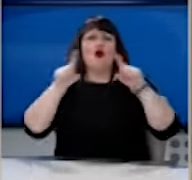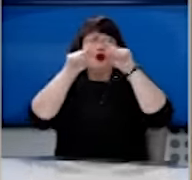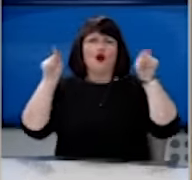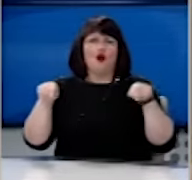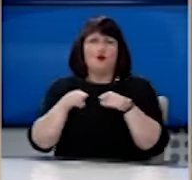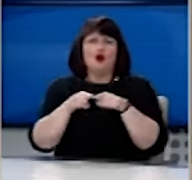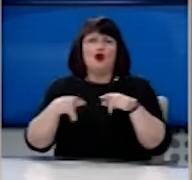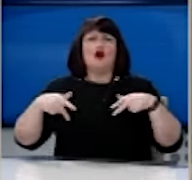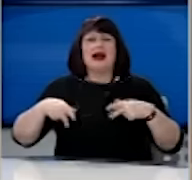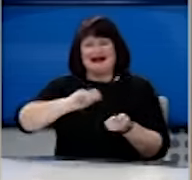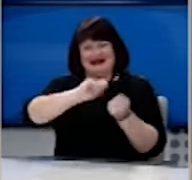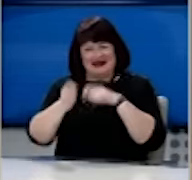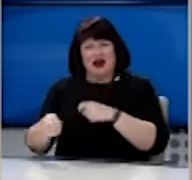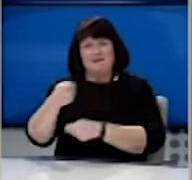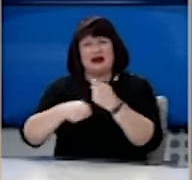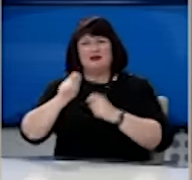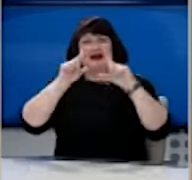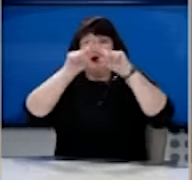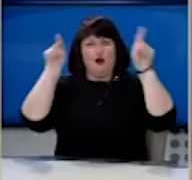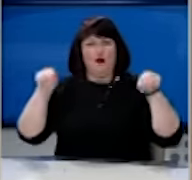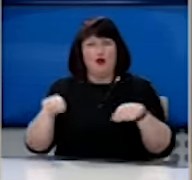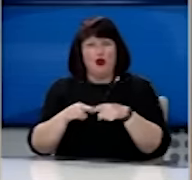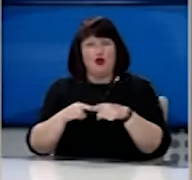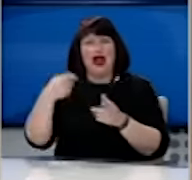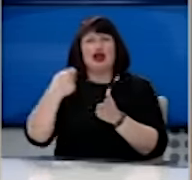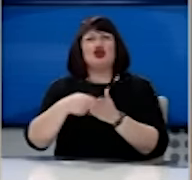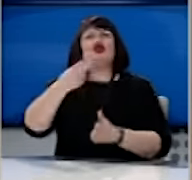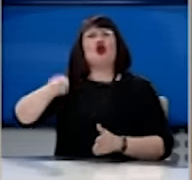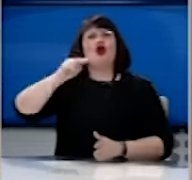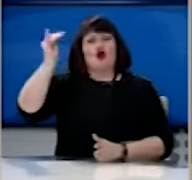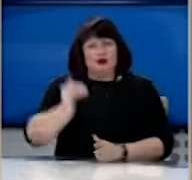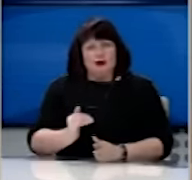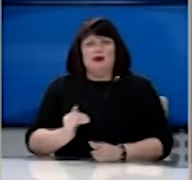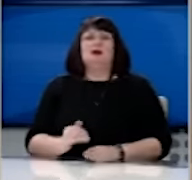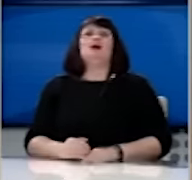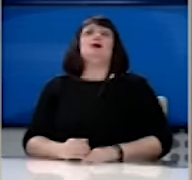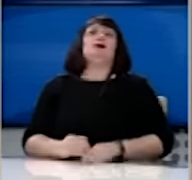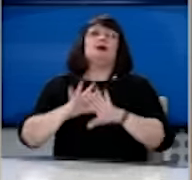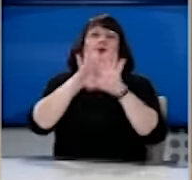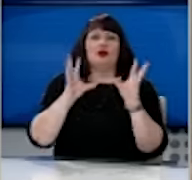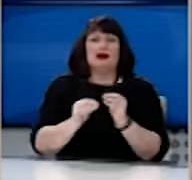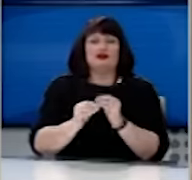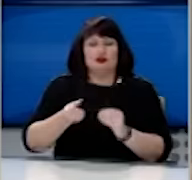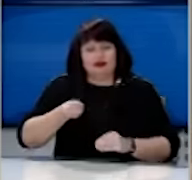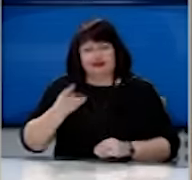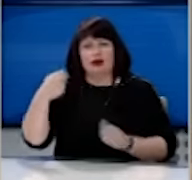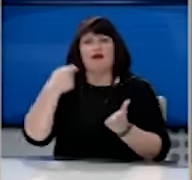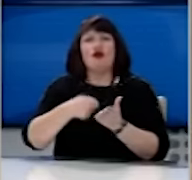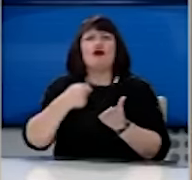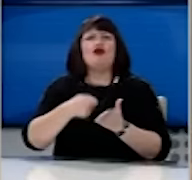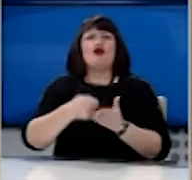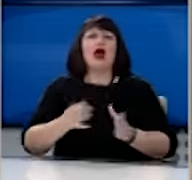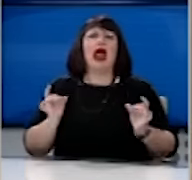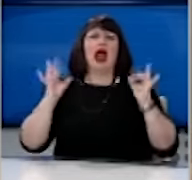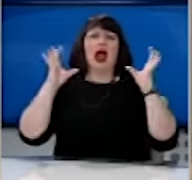σε κρατικά και επιχειρηματικά ομόλογα. Αυτά βέβαια έρχονται να προσθεθούν και στις δεκάδες φοροαπαλλαγές